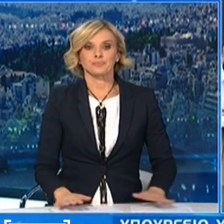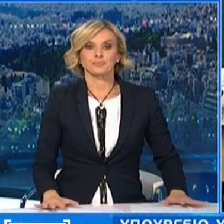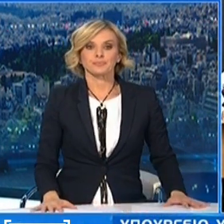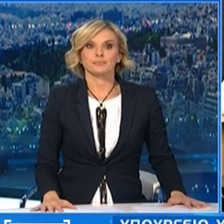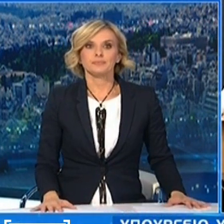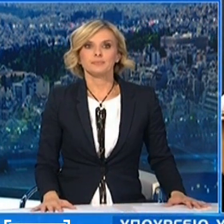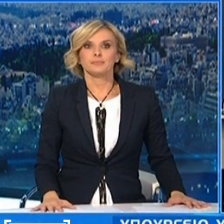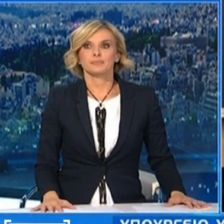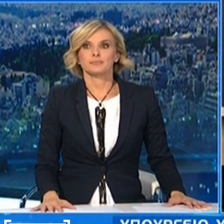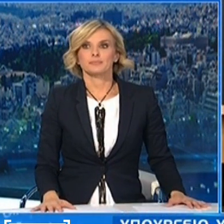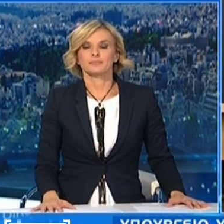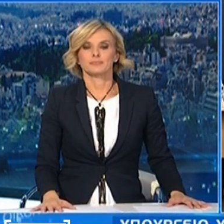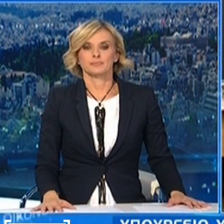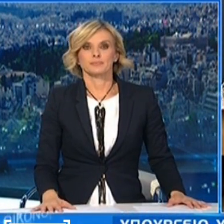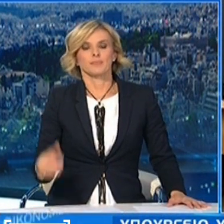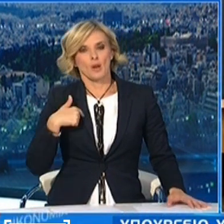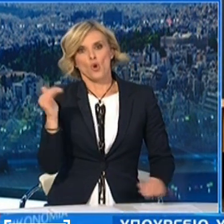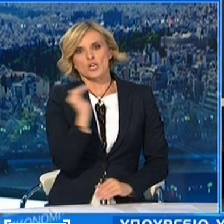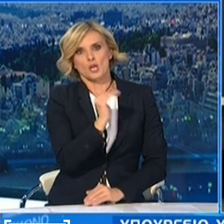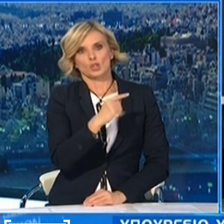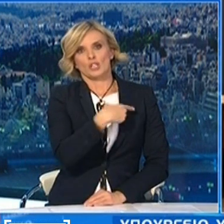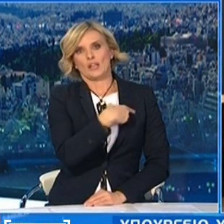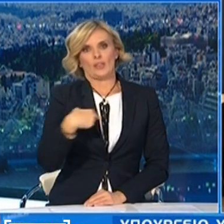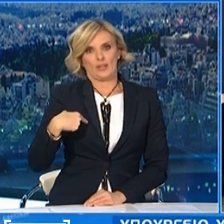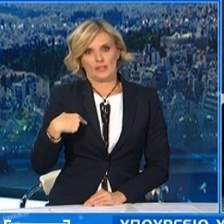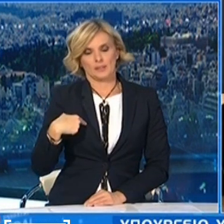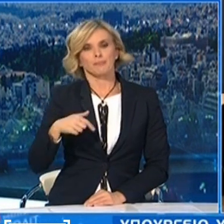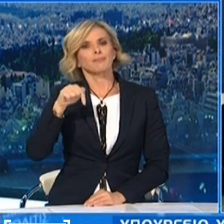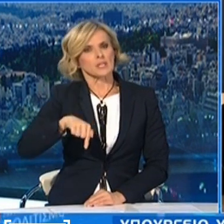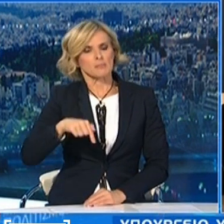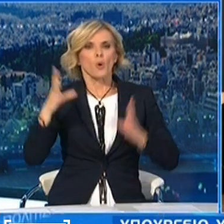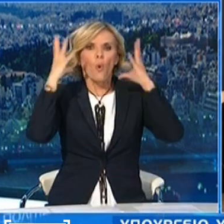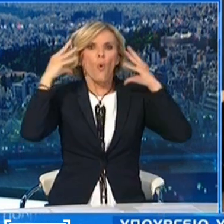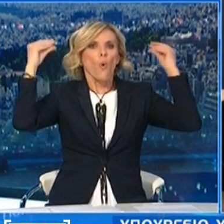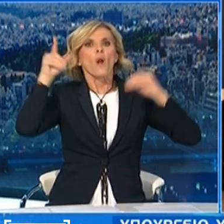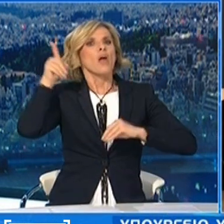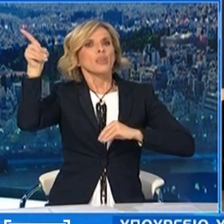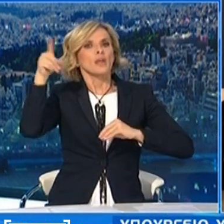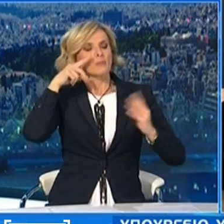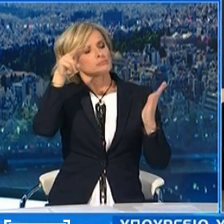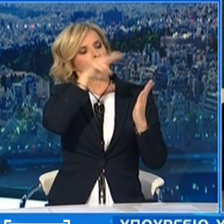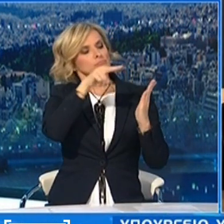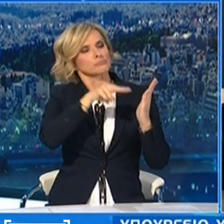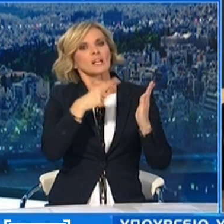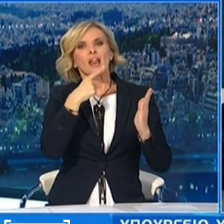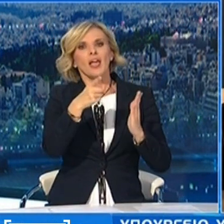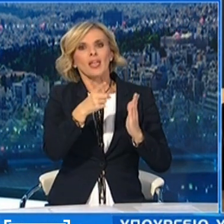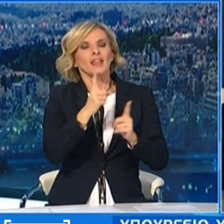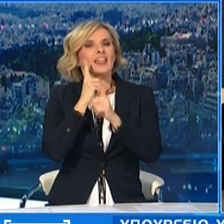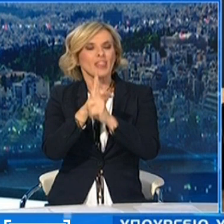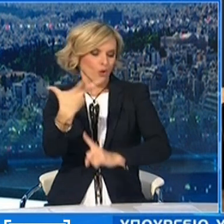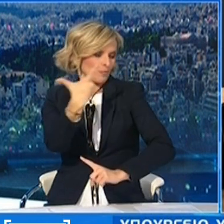Ναι, έχω δύο ερωτήματα για τον κύριο Μαγιορκίνη. Σήμερα βγήκε μια Ολλανδική έρευνα που περιγράφει ότι το αντιγρυπικό ενισχύει την αντίδραση